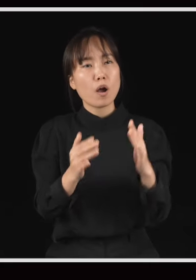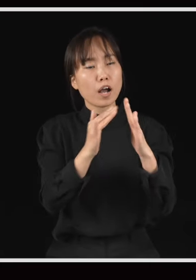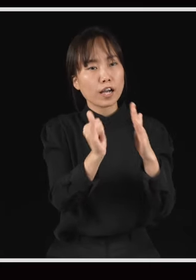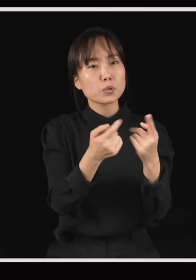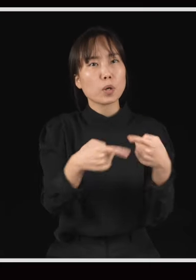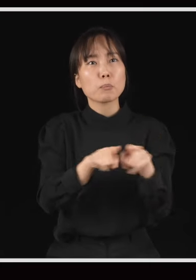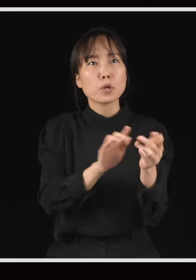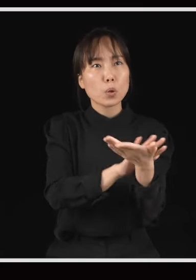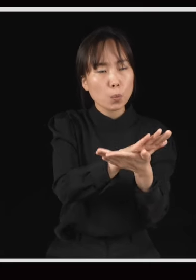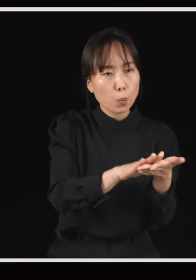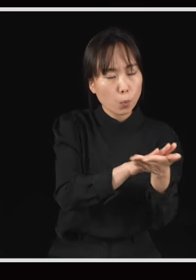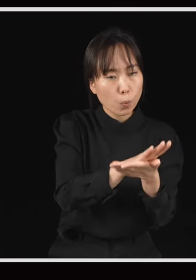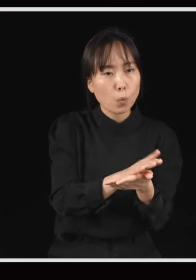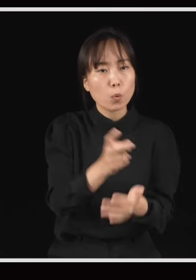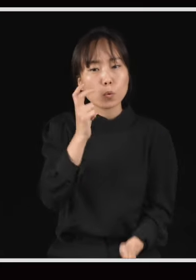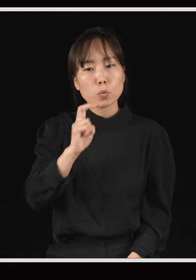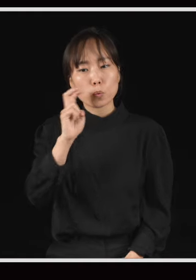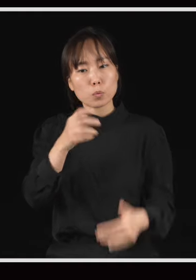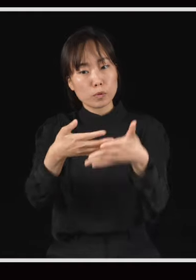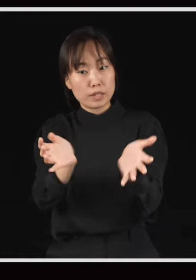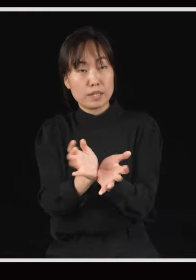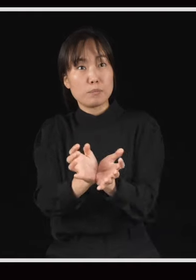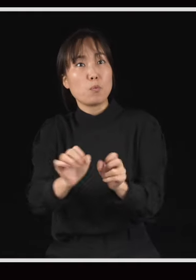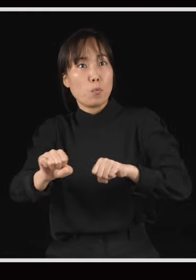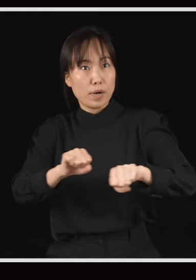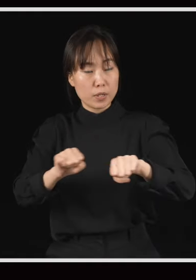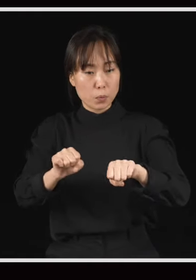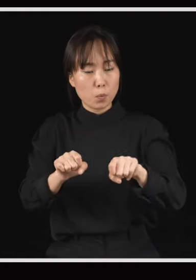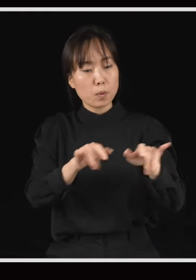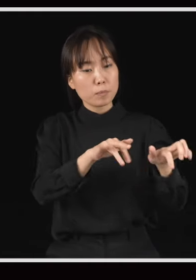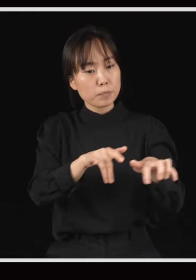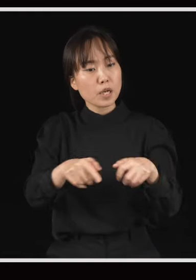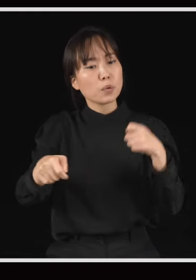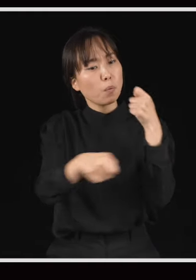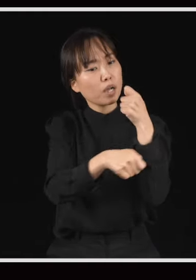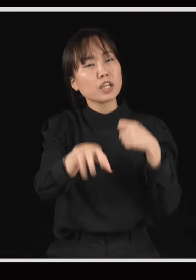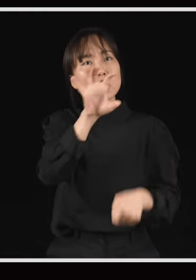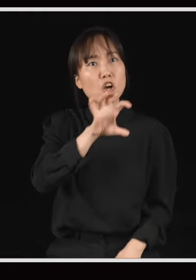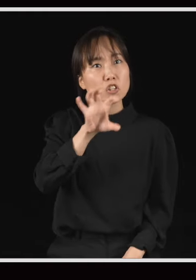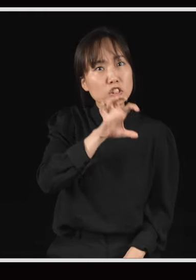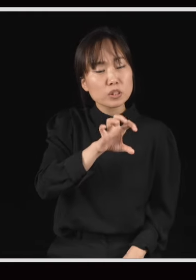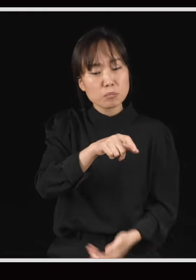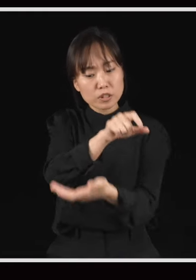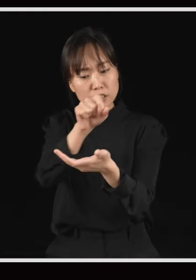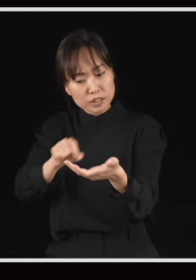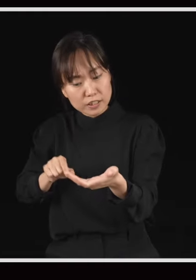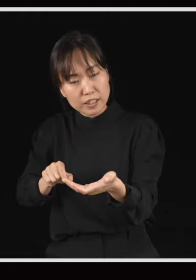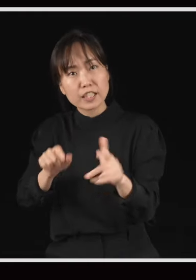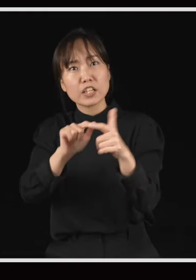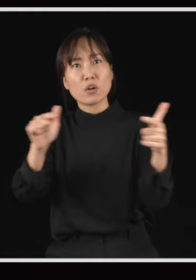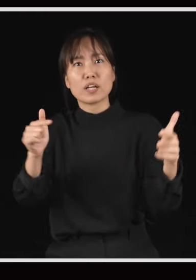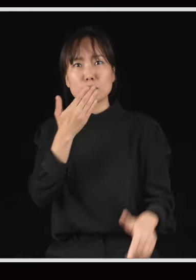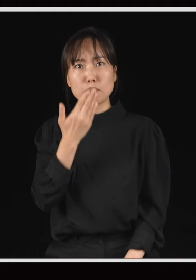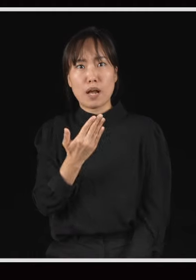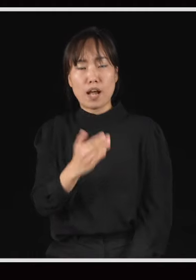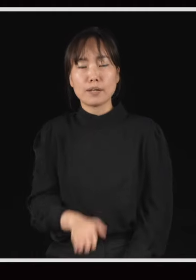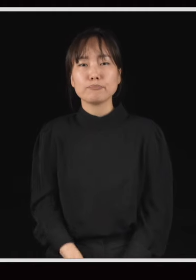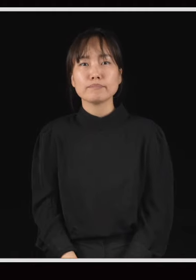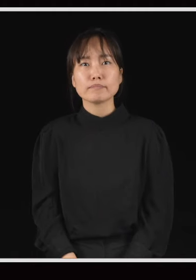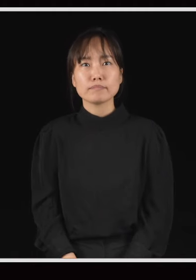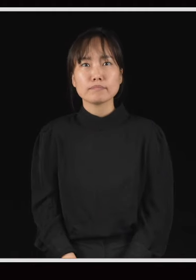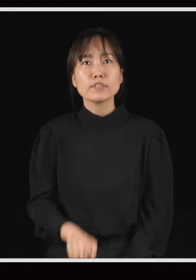가족과 시간을 드디어 보낼 수 있게 되고 원래 하고 싶었던 밴드를 할 수도 있는 거고 악기 연습을 할 수도 있고 글쓰기를 공부할 수도 있는 겁니다. 이런 식으로